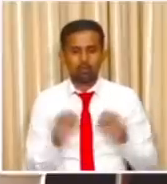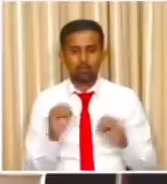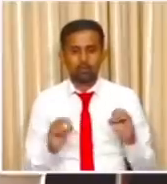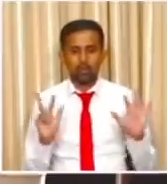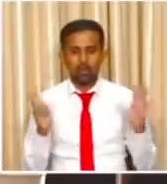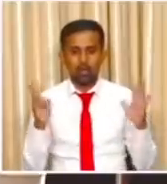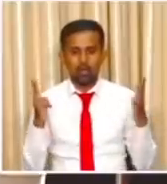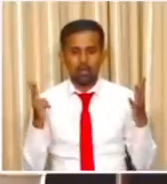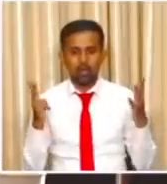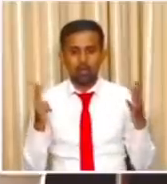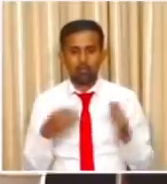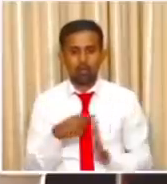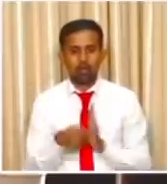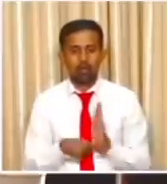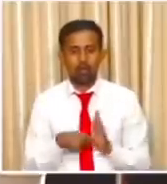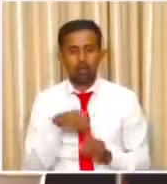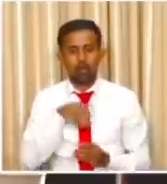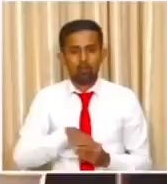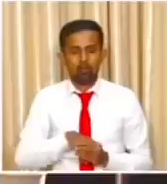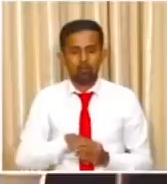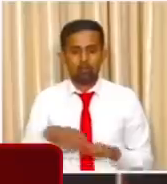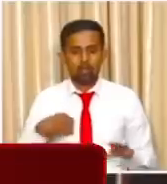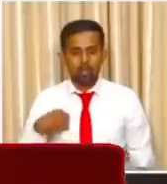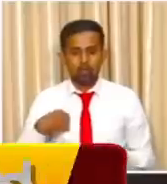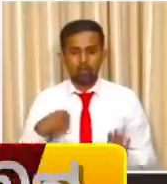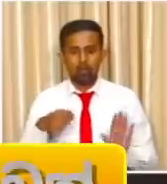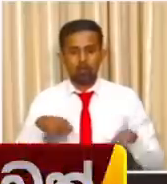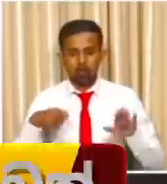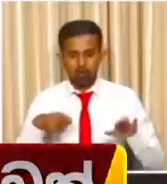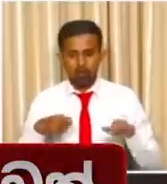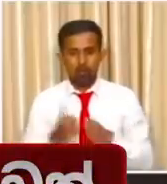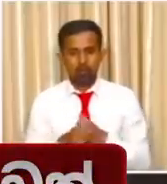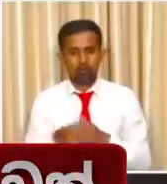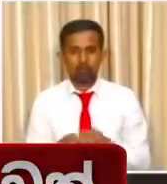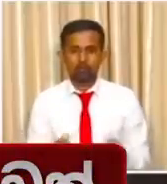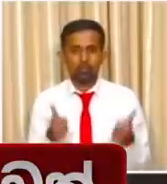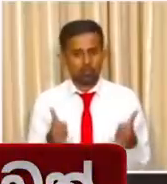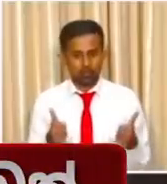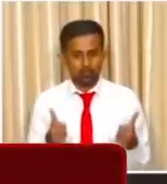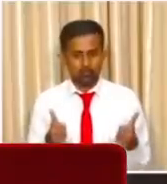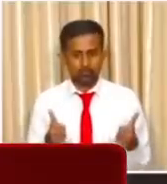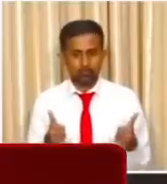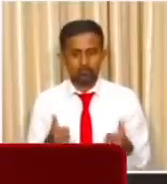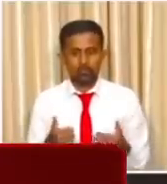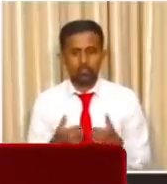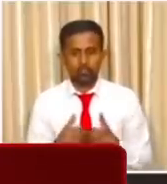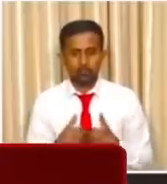80%ක් පමණ අපේ රටේ දේශීය ඇඟලුම් නිෂ්පාදකයන් විසින් සපයන තැනකට අවිල තියෙන එක හොඳ තත්වයක්.